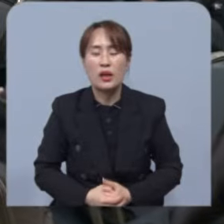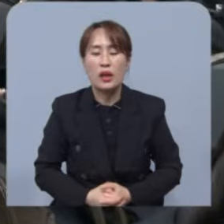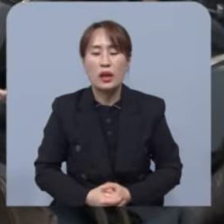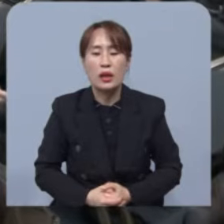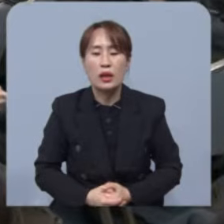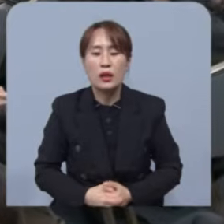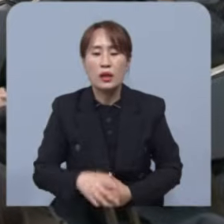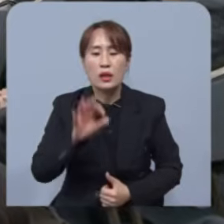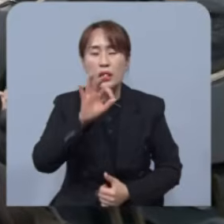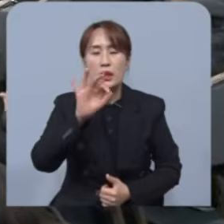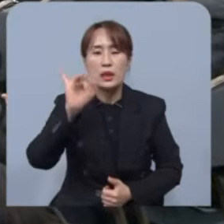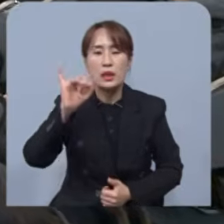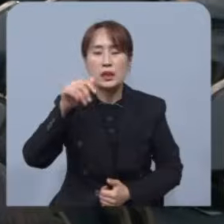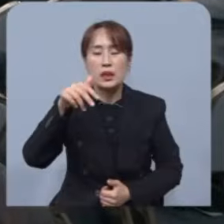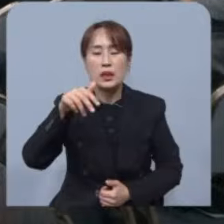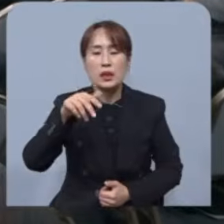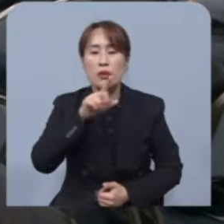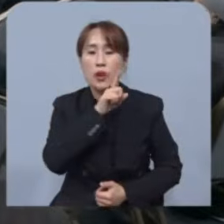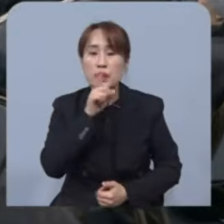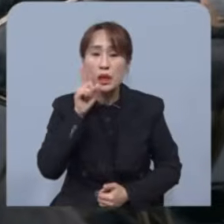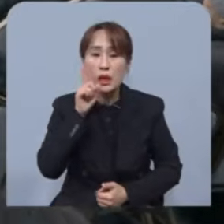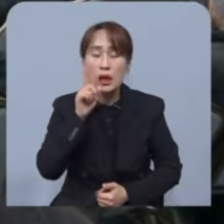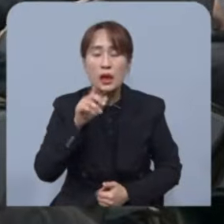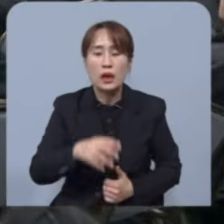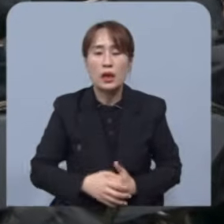어디? 괴산이?